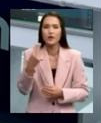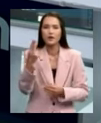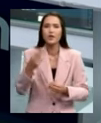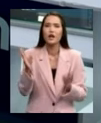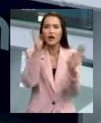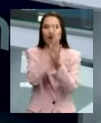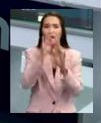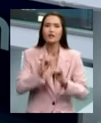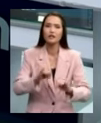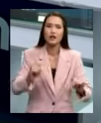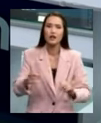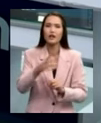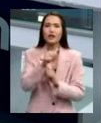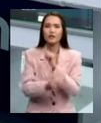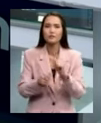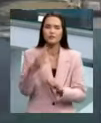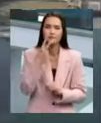прогнозах развития региона в материале моих коллег.